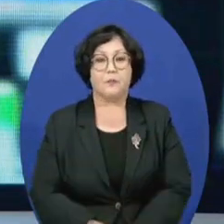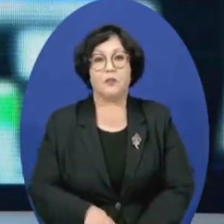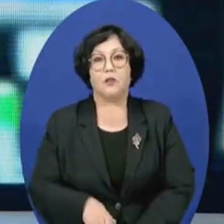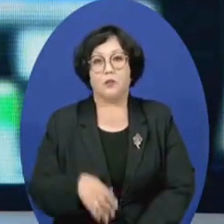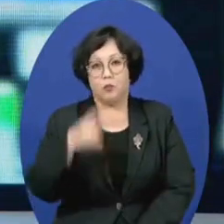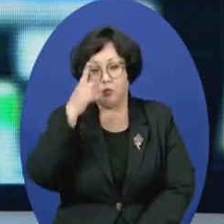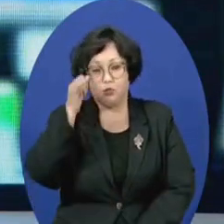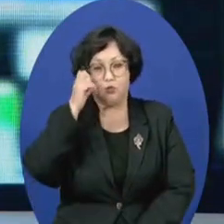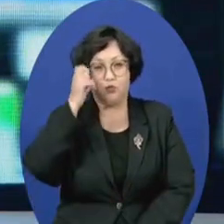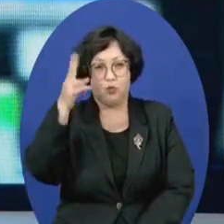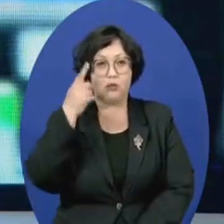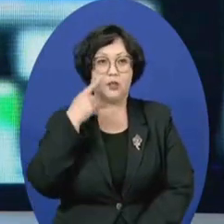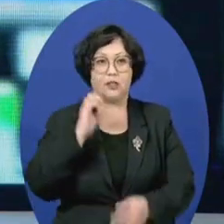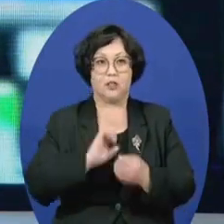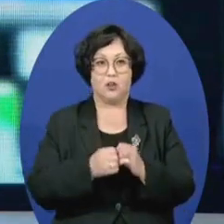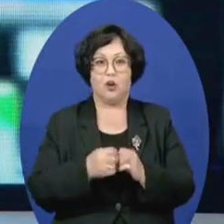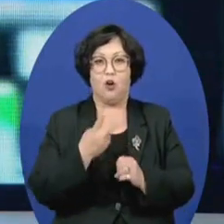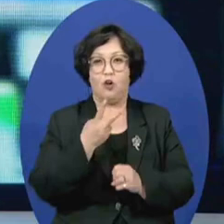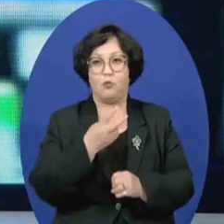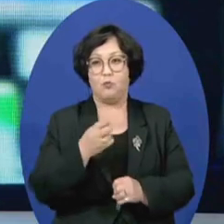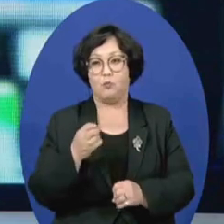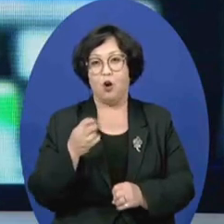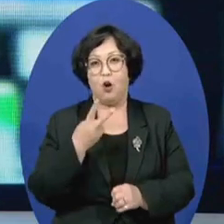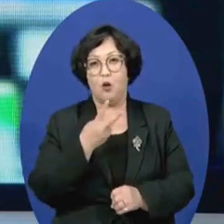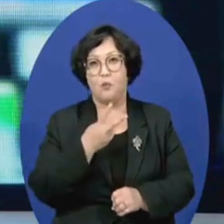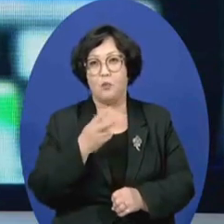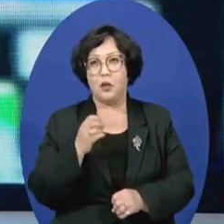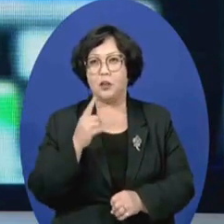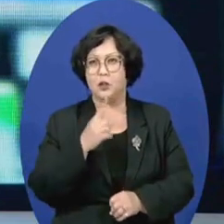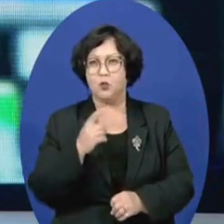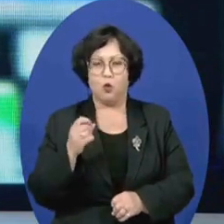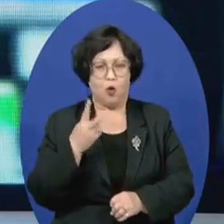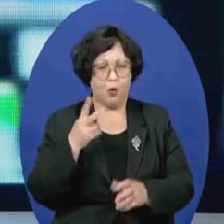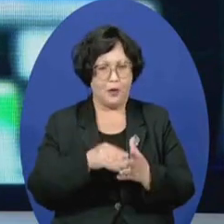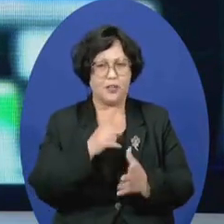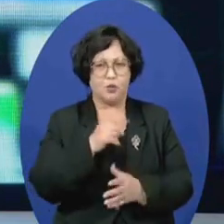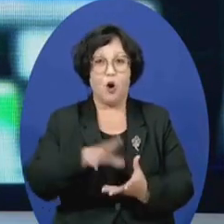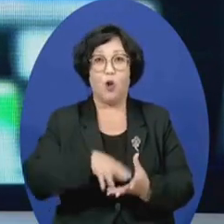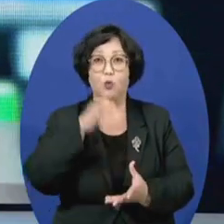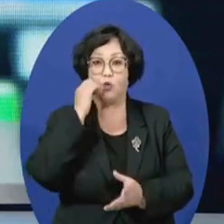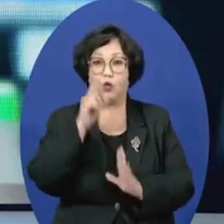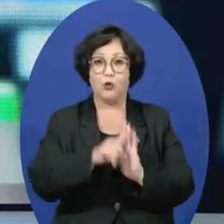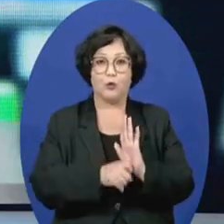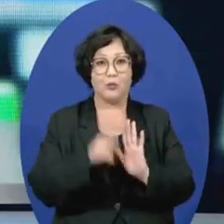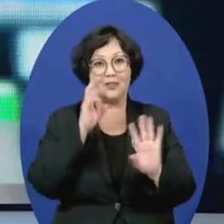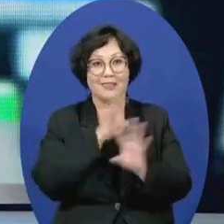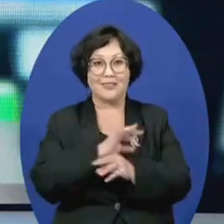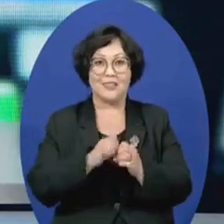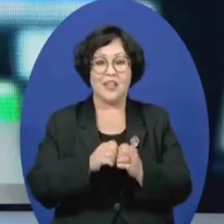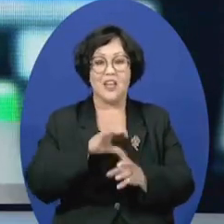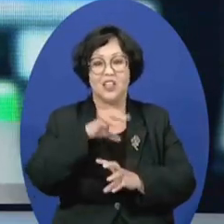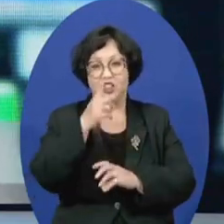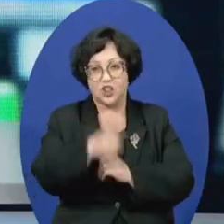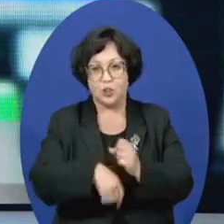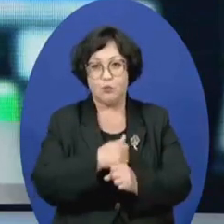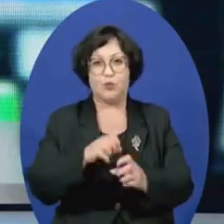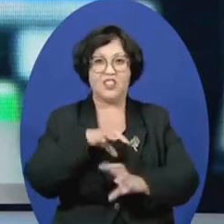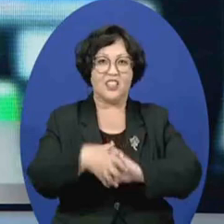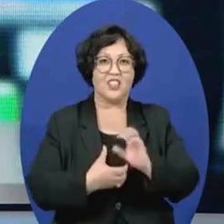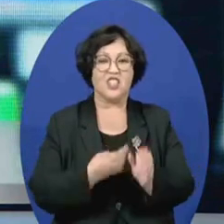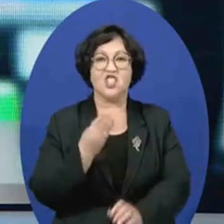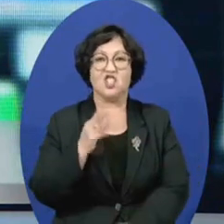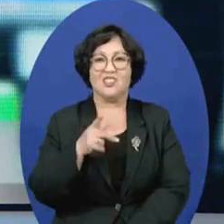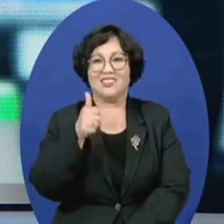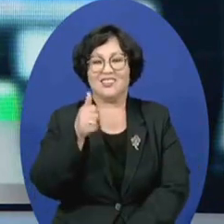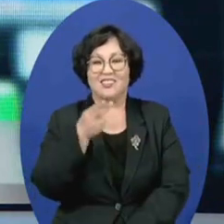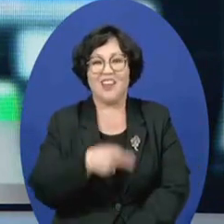21-р зууны Монголын ирээдүй 2100 оюутан үндэсний хөтөлбөрийг хэрэгжүүлэхээр боллоо. Энэ хөтөлбөрийн хүрээнд хүүхдүүдийг жил бүр дэлхийн шилдэг ихтэй сургуулиудад